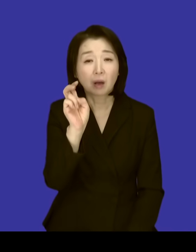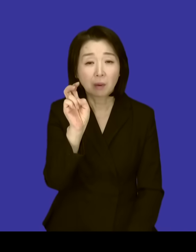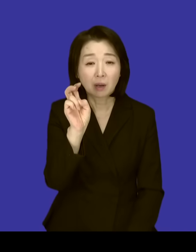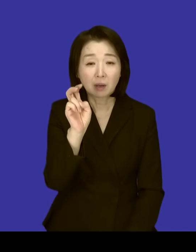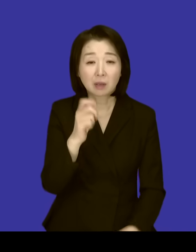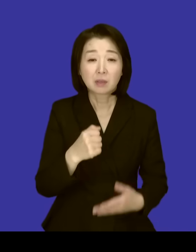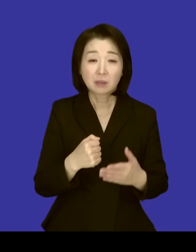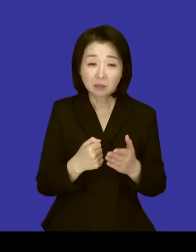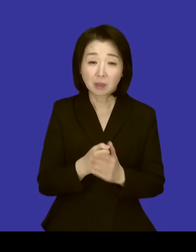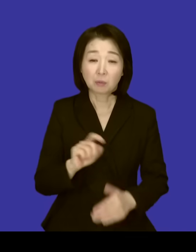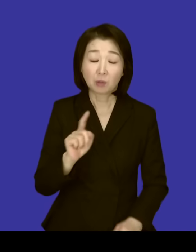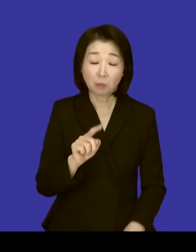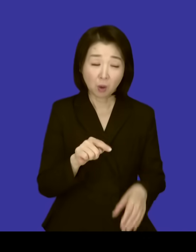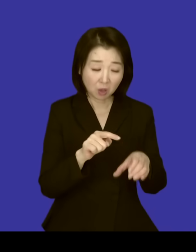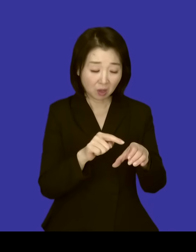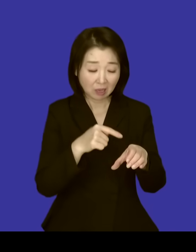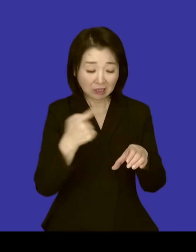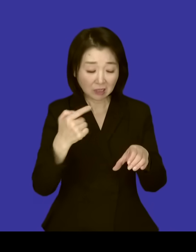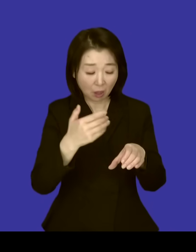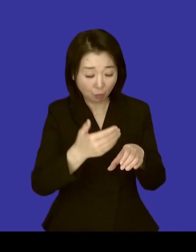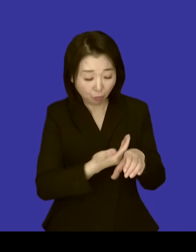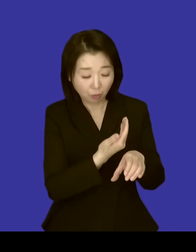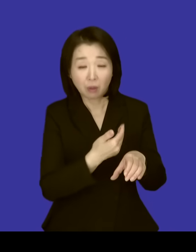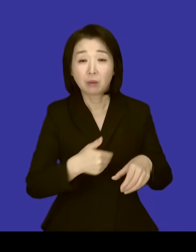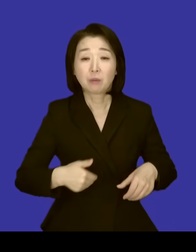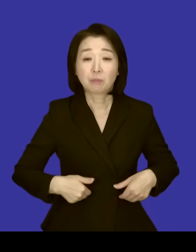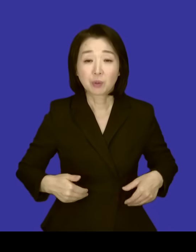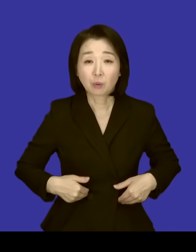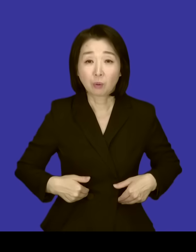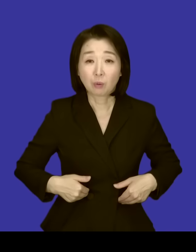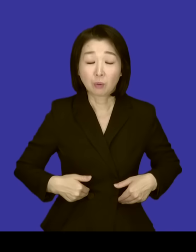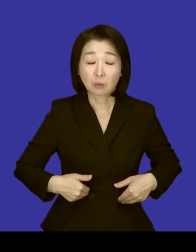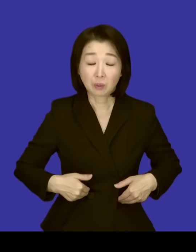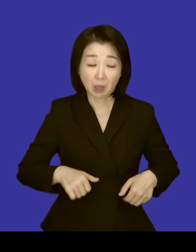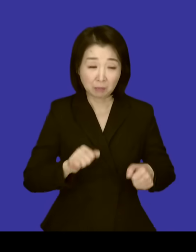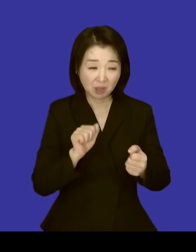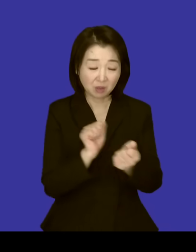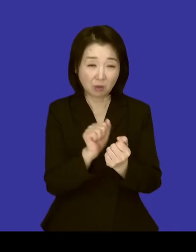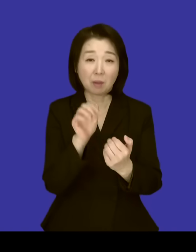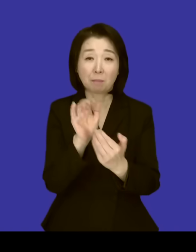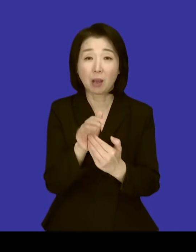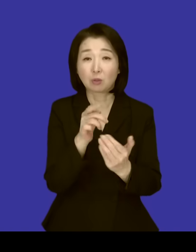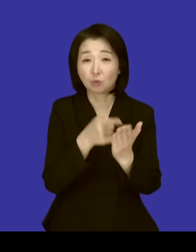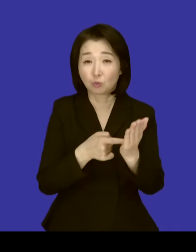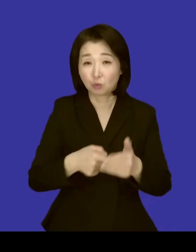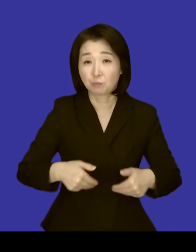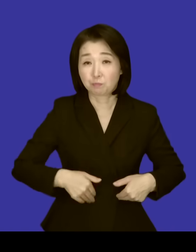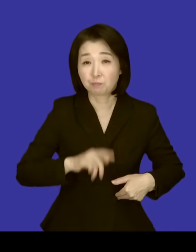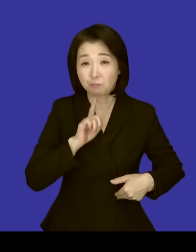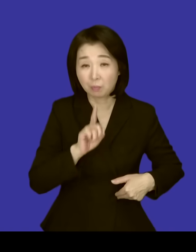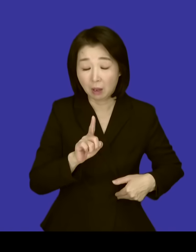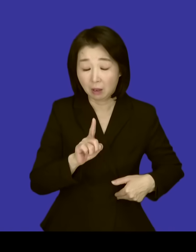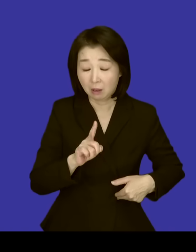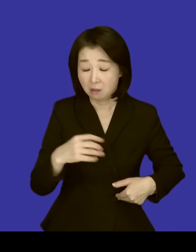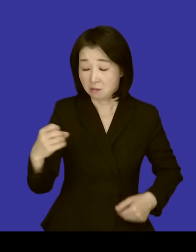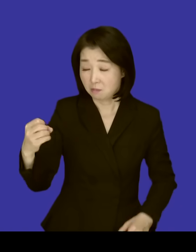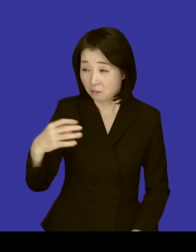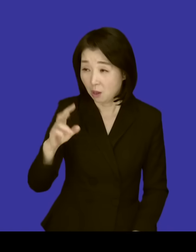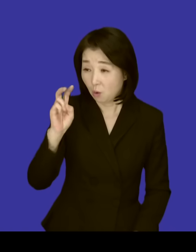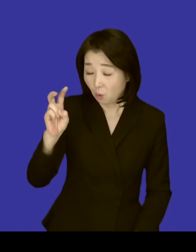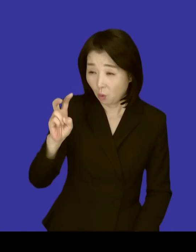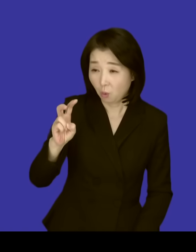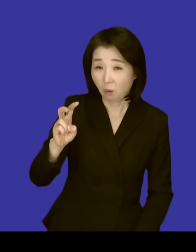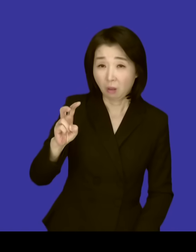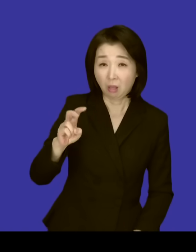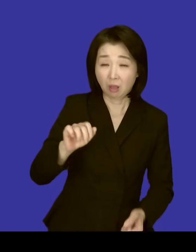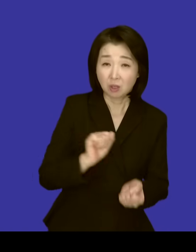좀 범위를 크게 수술을 해가지고 전이를 막는 수술을 한 번 더 하자. 네. 그래서 그거 말씀하시면서 혹시나 전이가 됐을